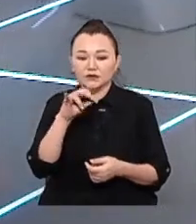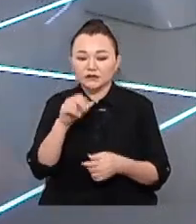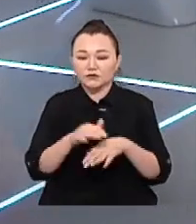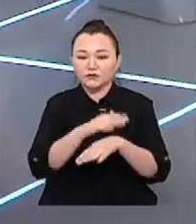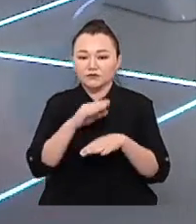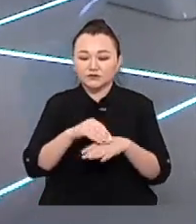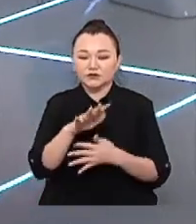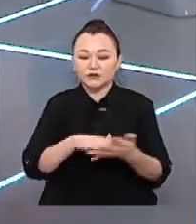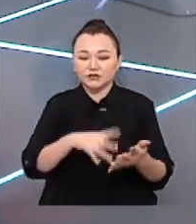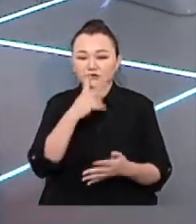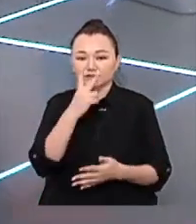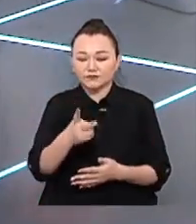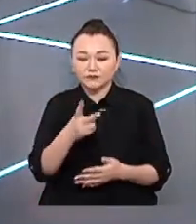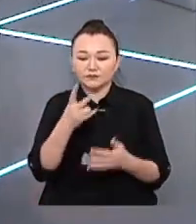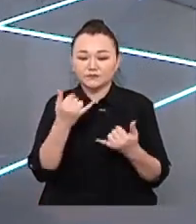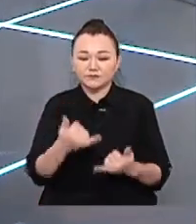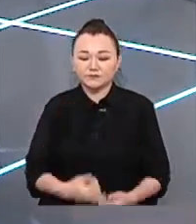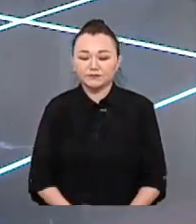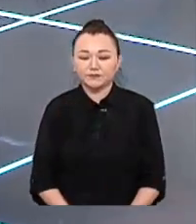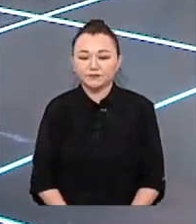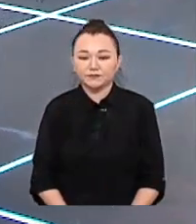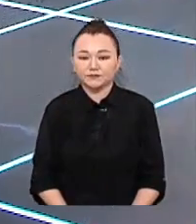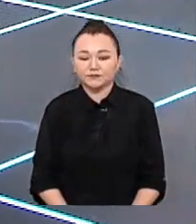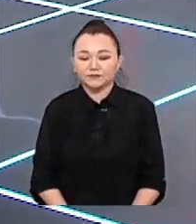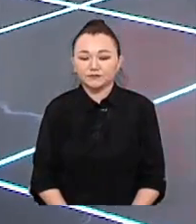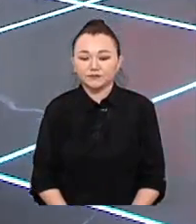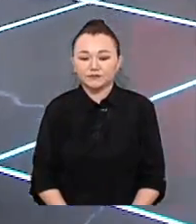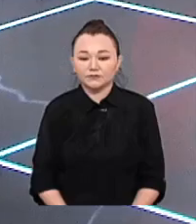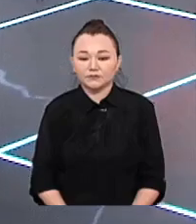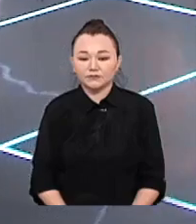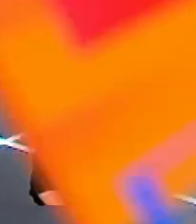Кеш шарық хабарымыздары қарай жалғастырамыз. Қазір көретіндеріңіз.